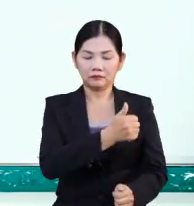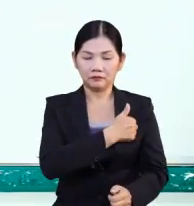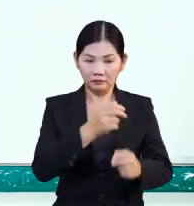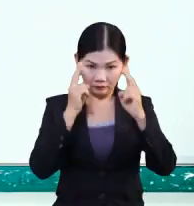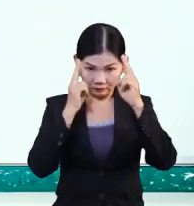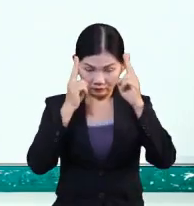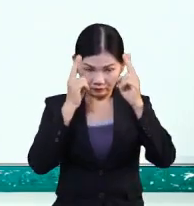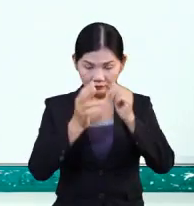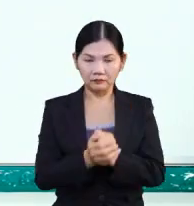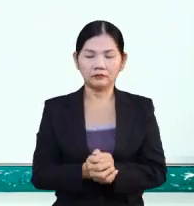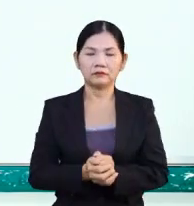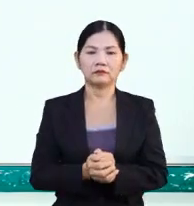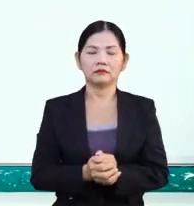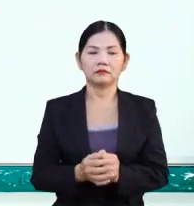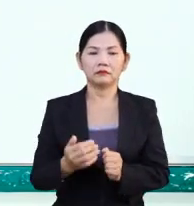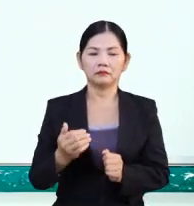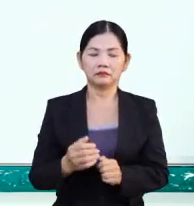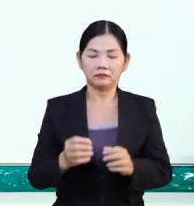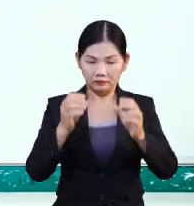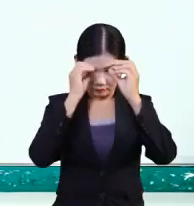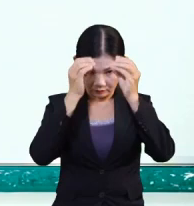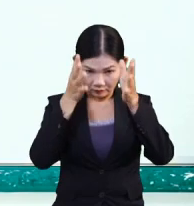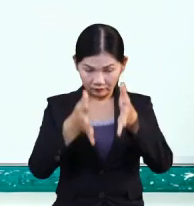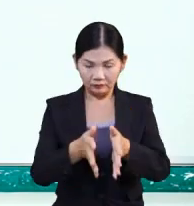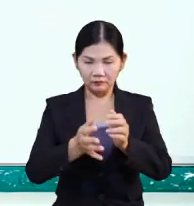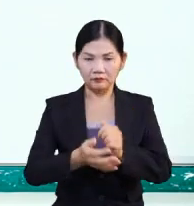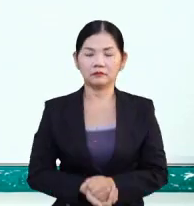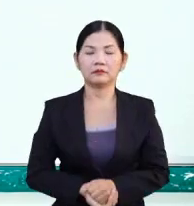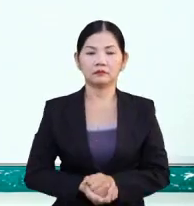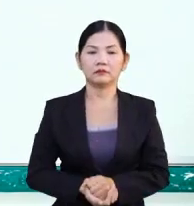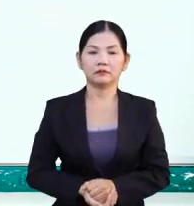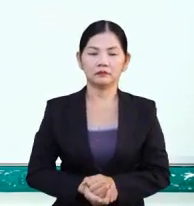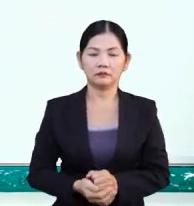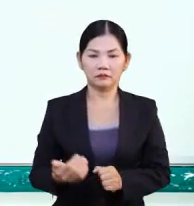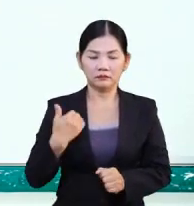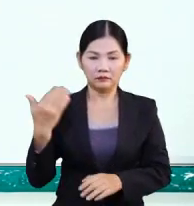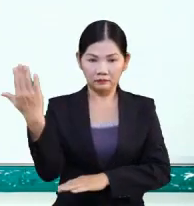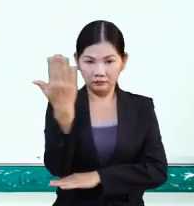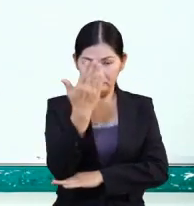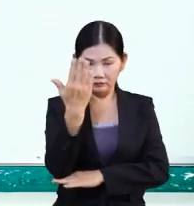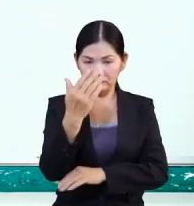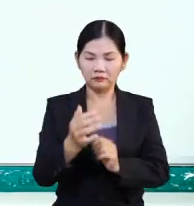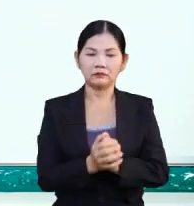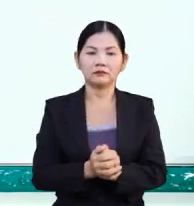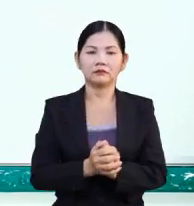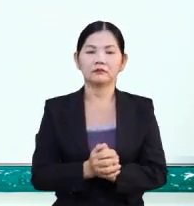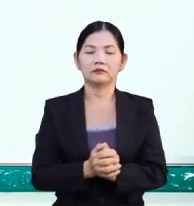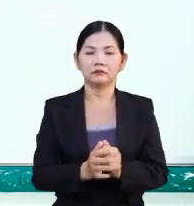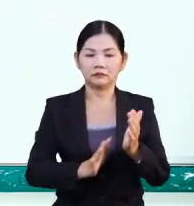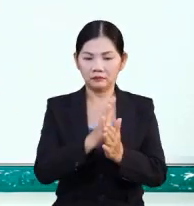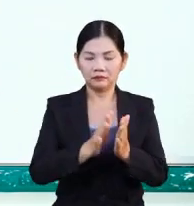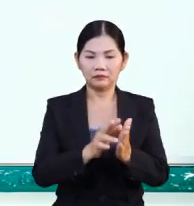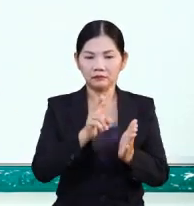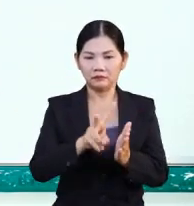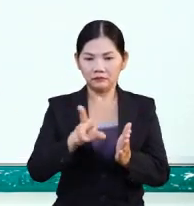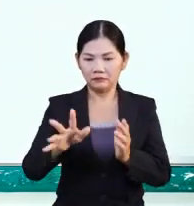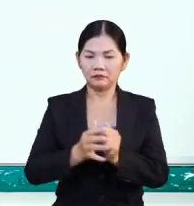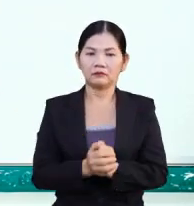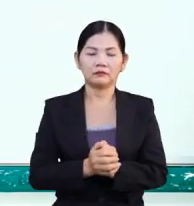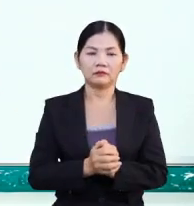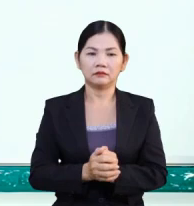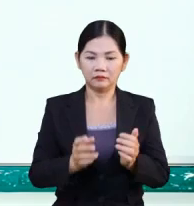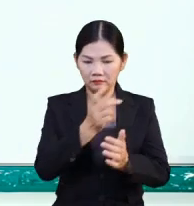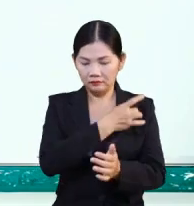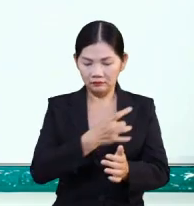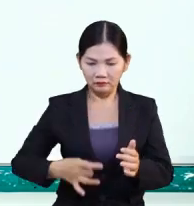ập rôm dù bởi chôn năng kỳ lá chả kê hạ tùm bó cựu khem bởi đìa chả năng tạm bằng đán tù tù nế nế tù tên một phép bàm khát cỡng nơi bởi